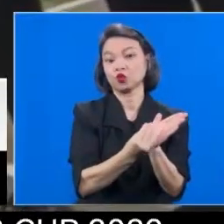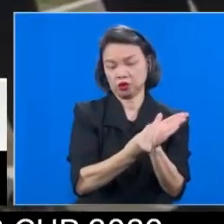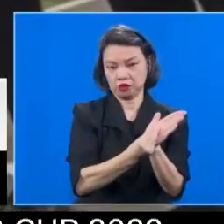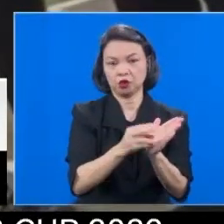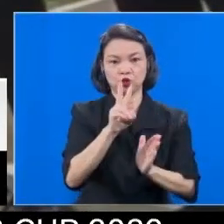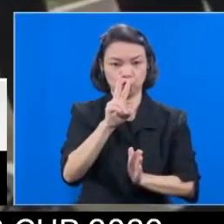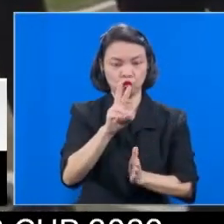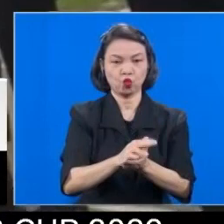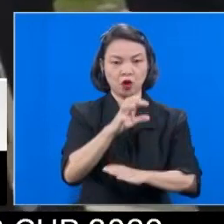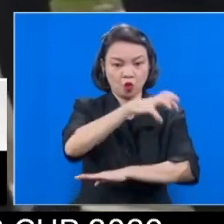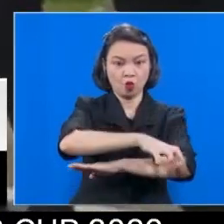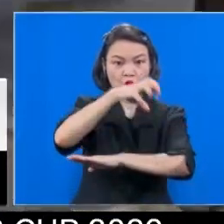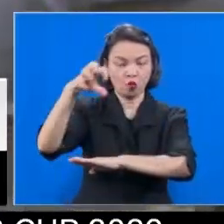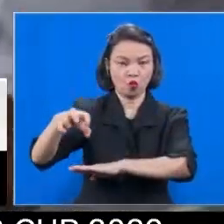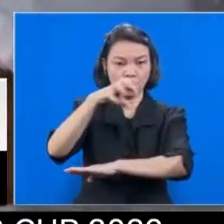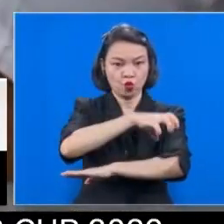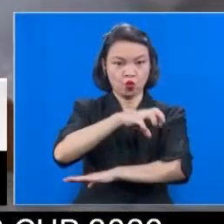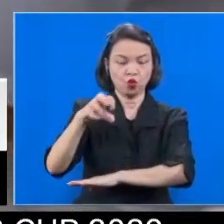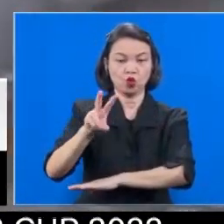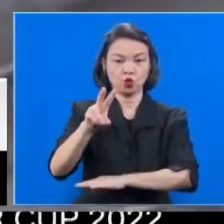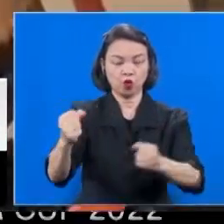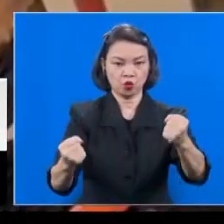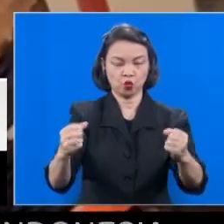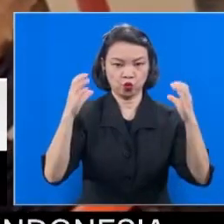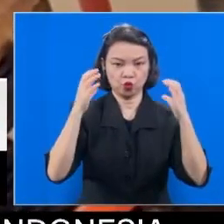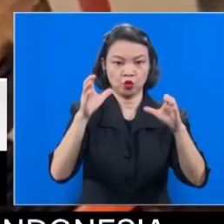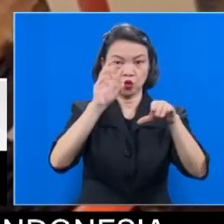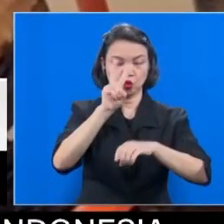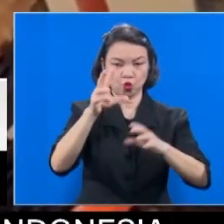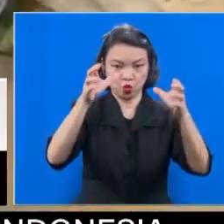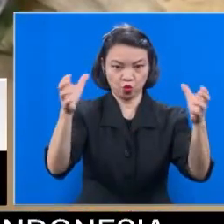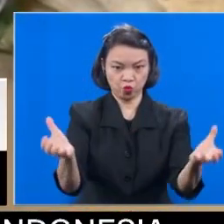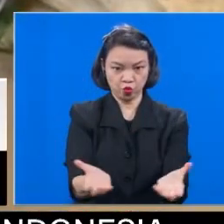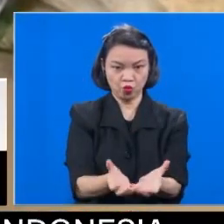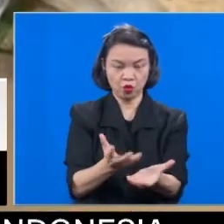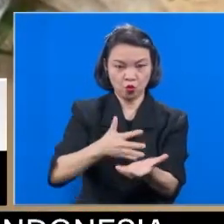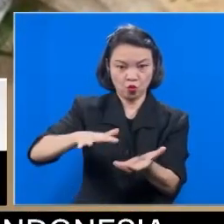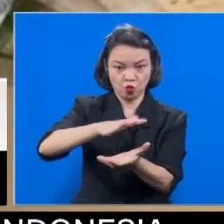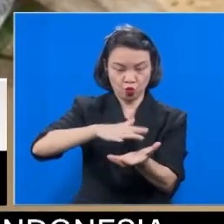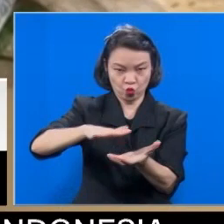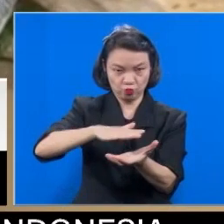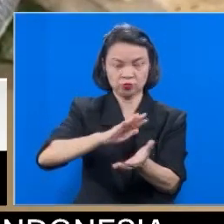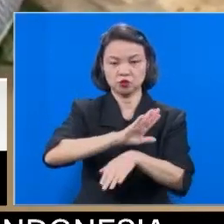dua unit excavator dua unit truk 4 drum sianida dan lima karbon perendaman